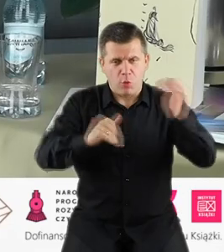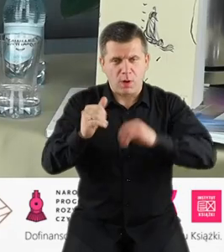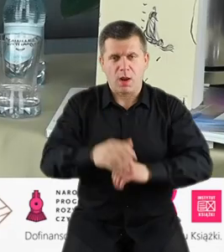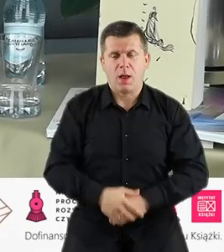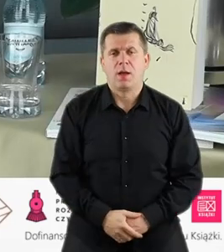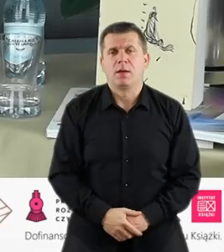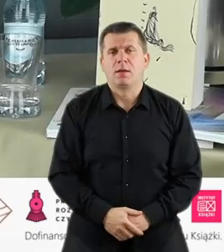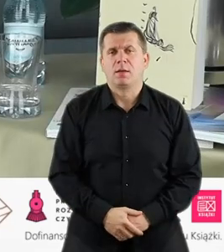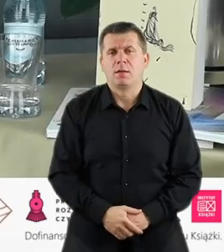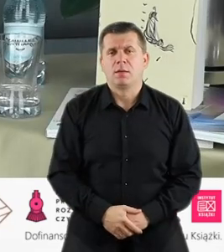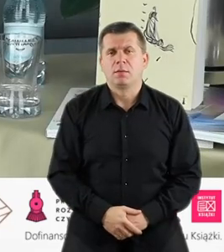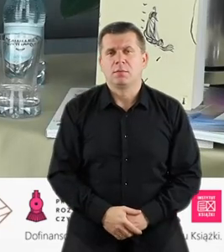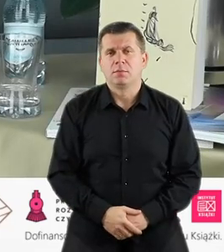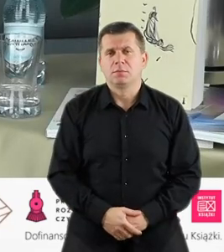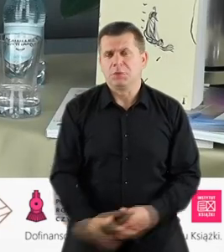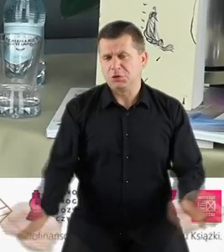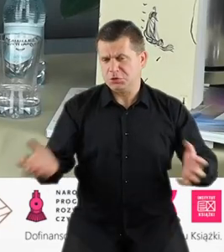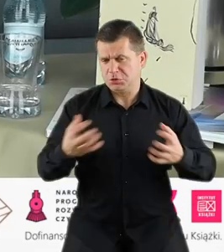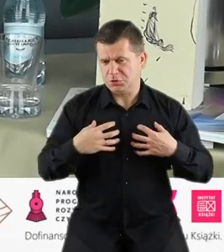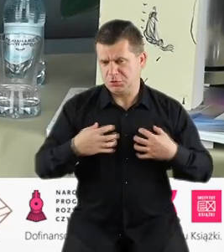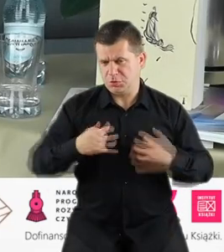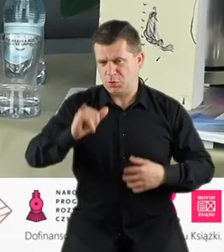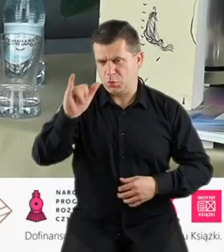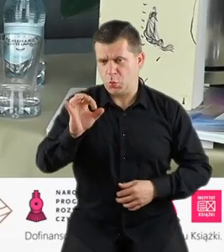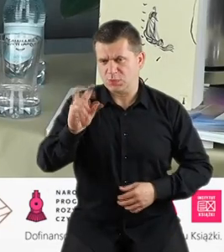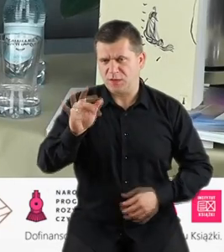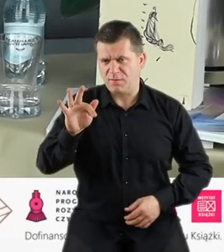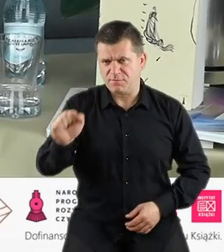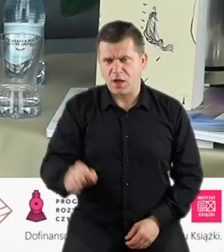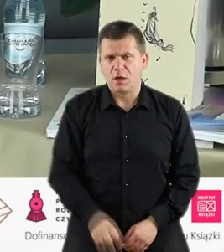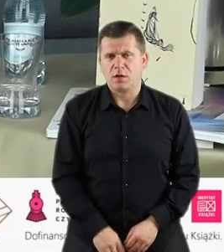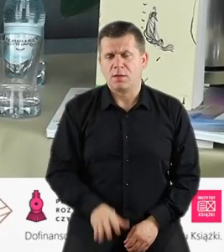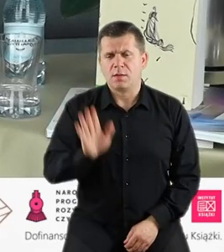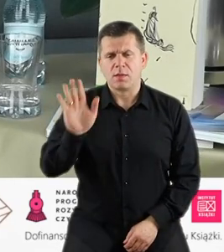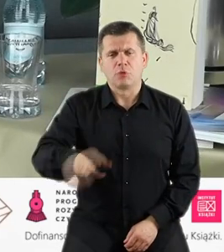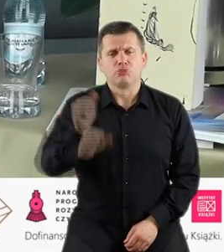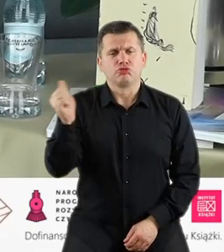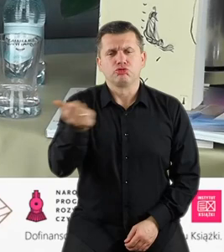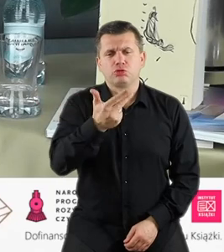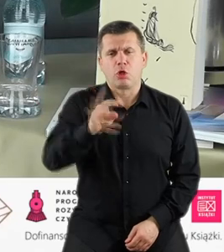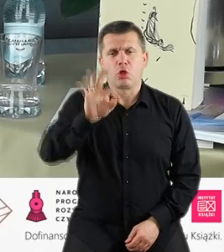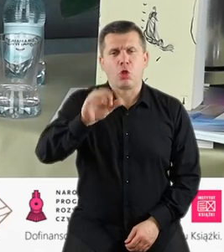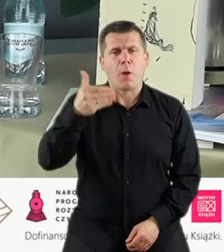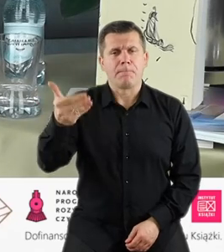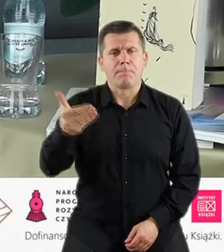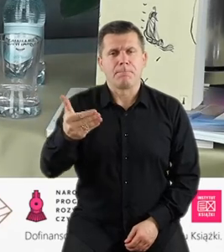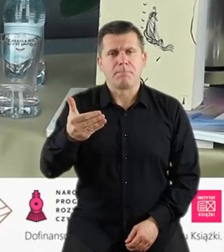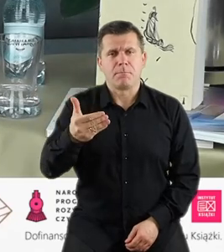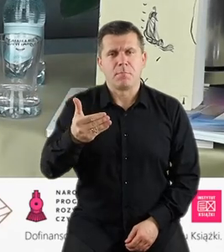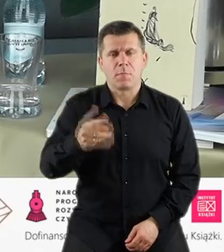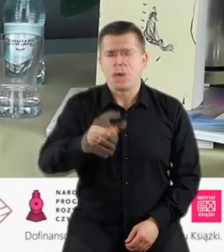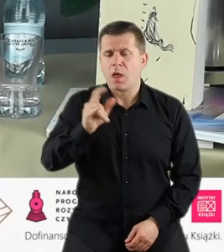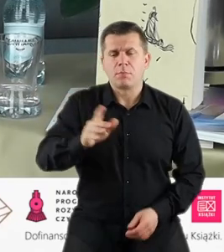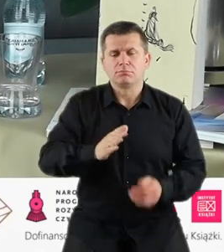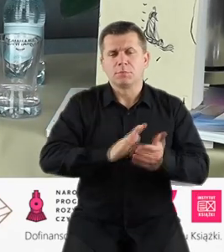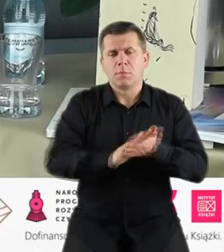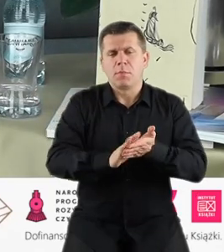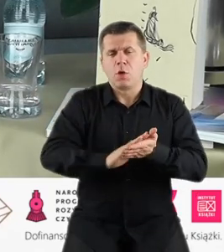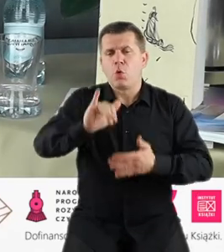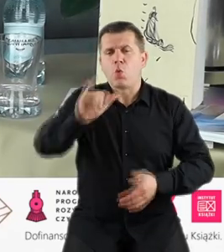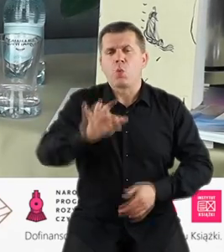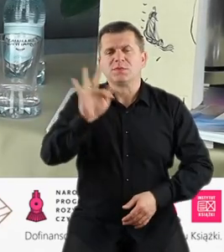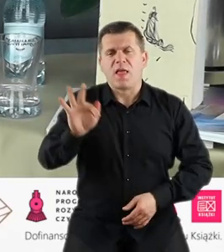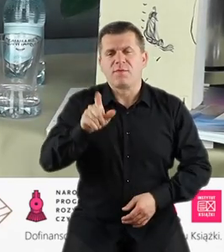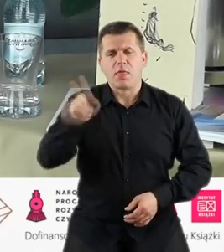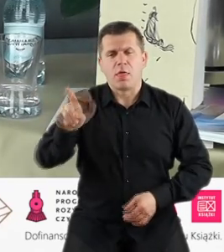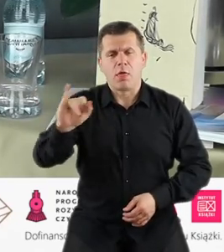Życie Józefa? Tak. Trzytomowa powieść o Józef i jego bracia. Józef